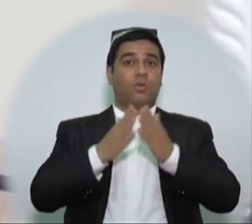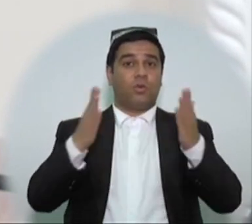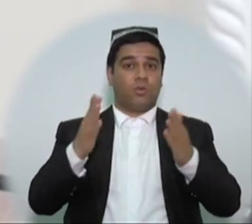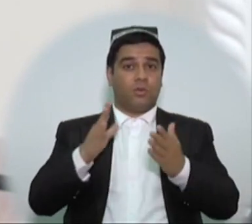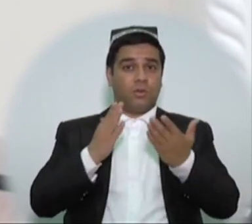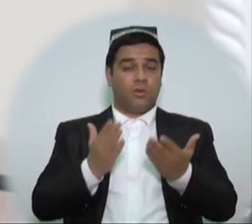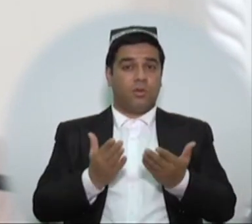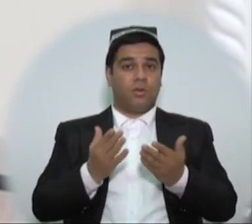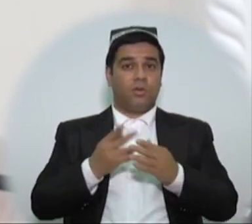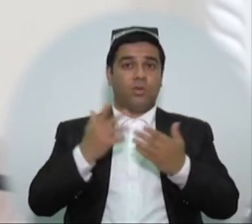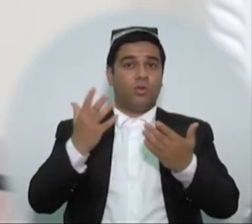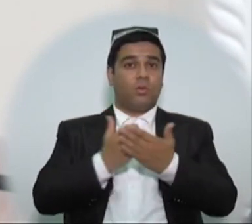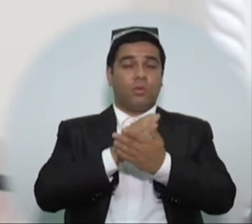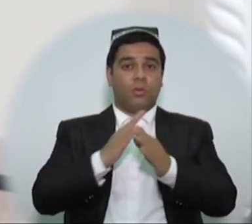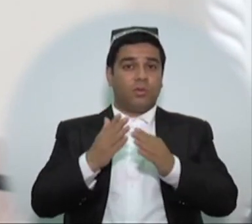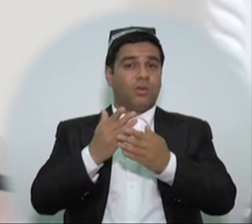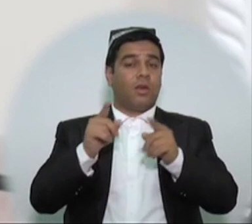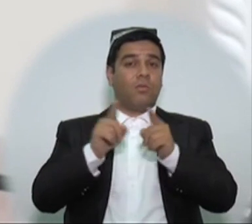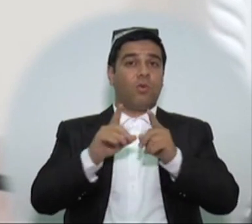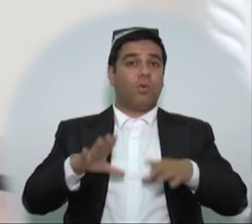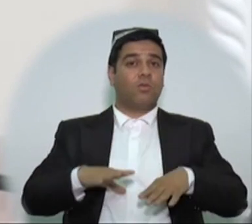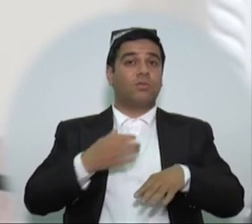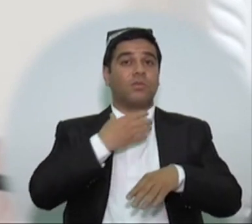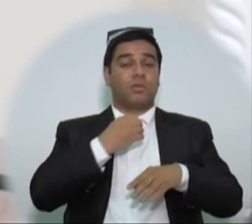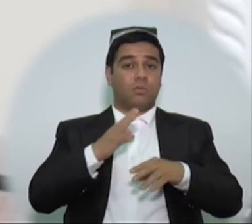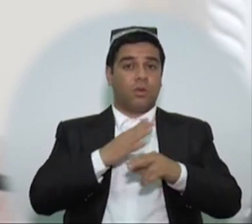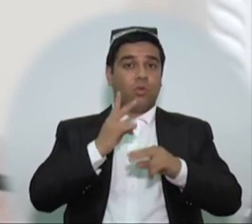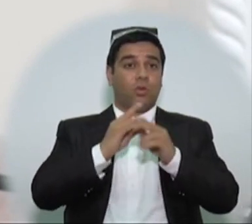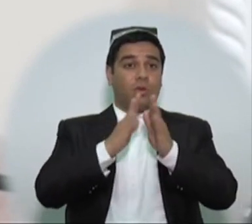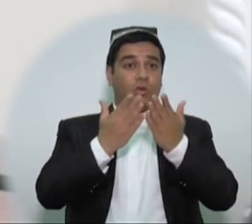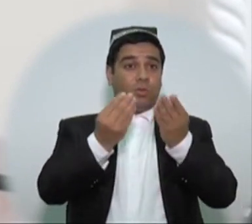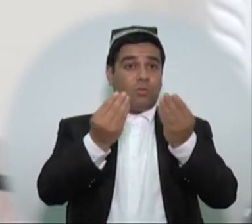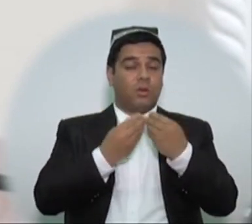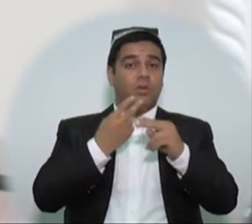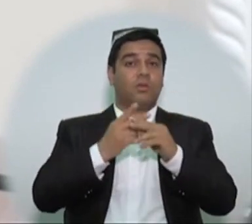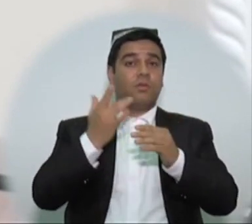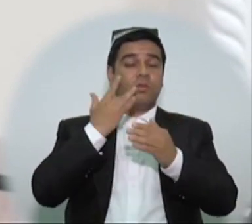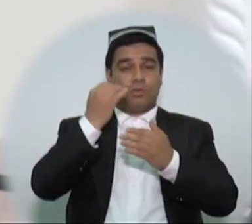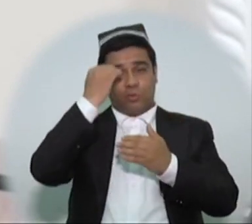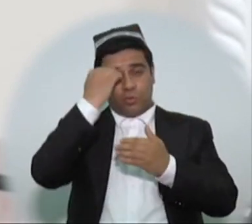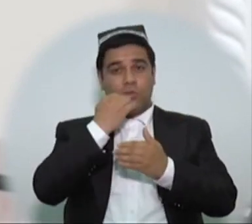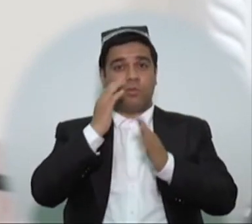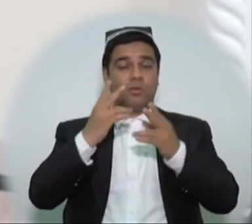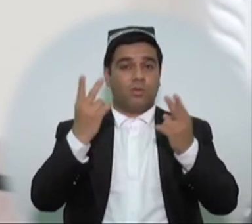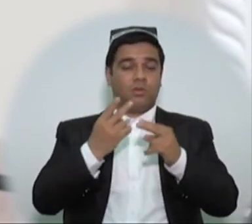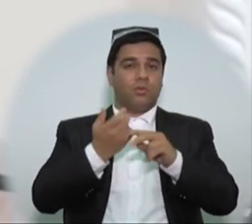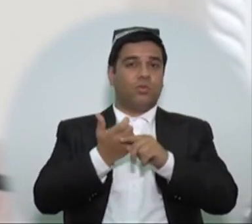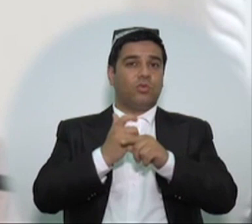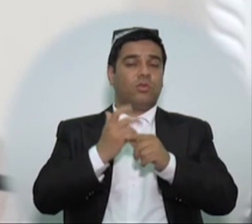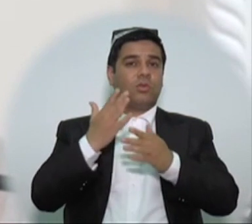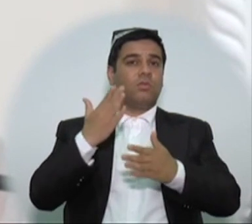vaqtida. Topolmaganmiz, yo'q edi. Alloh bizga berdi, buni shukronasini qilinglar deb bir katta